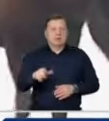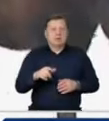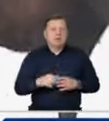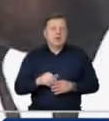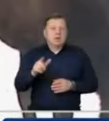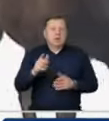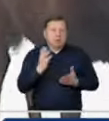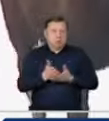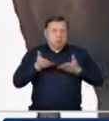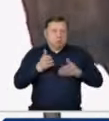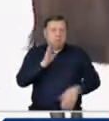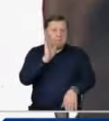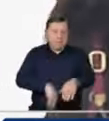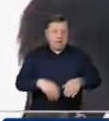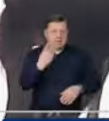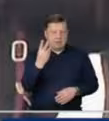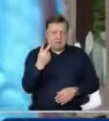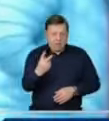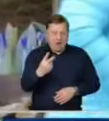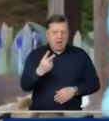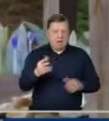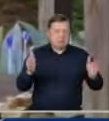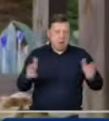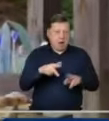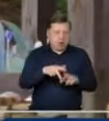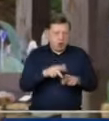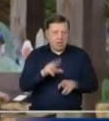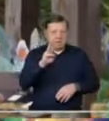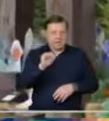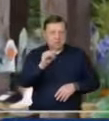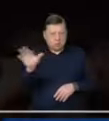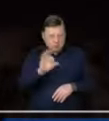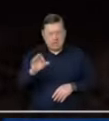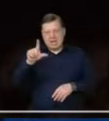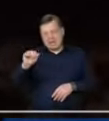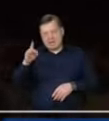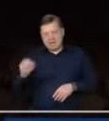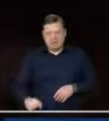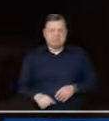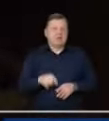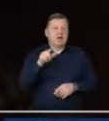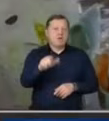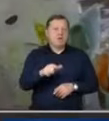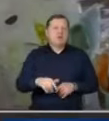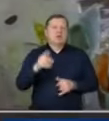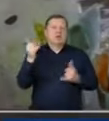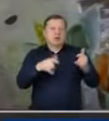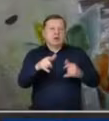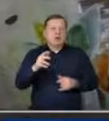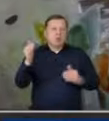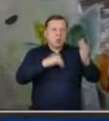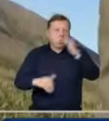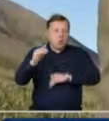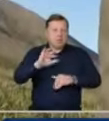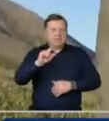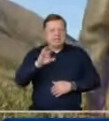Odrzechowej na świat przyszły dwa maluchy, Wirus i Libia. Weranda zimą w kolorach wiosny to szklana kuźnia w Wolimierzu u podnóża Gór